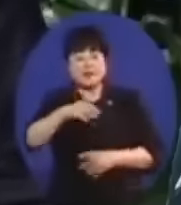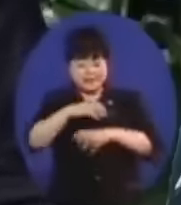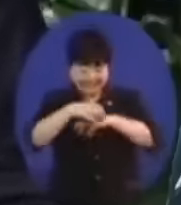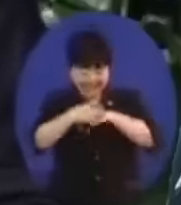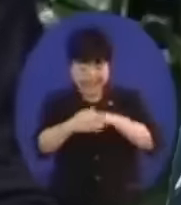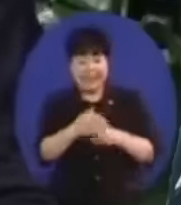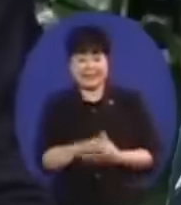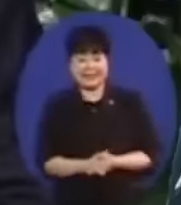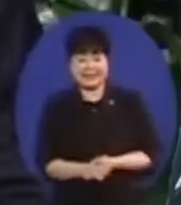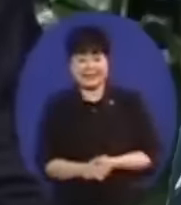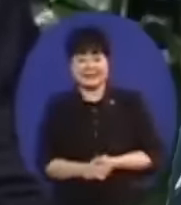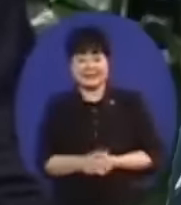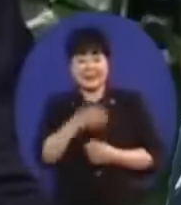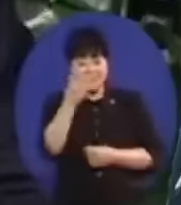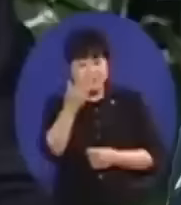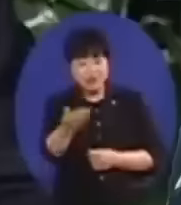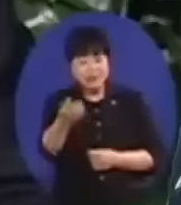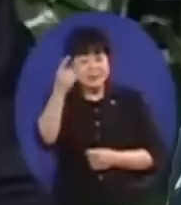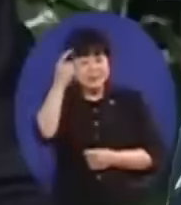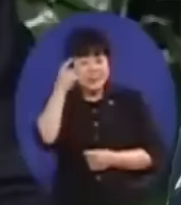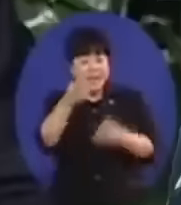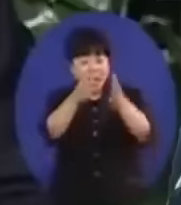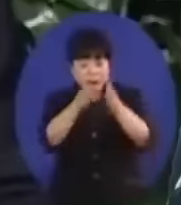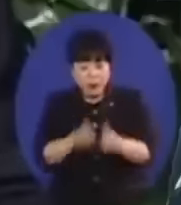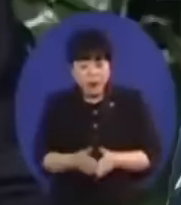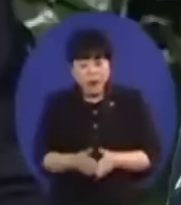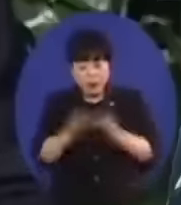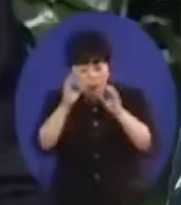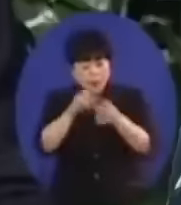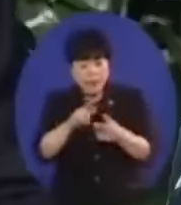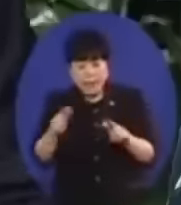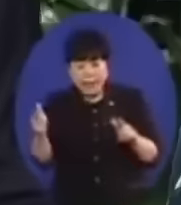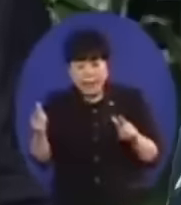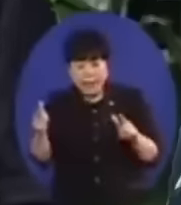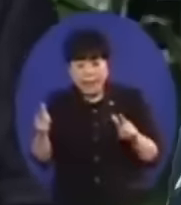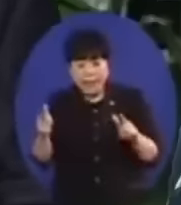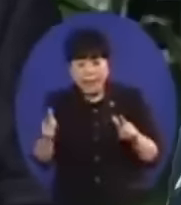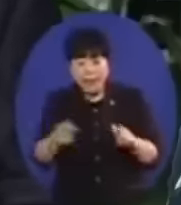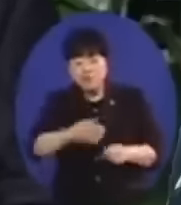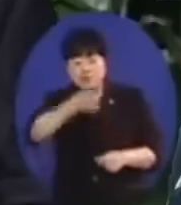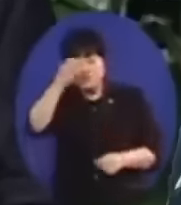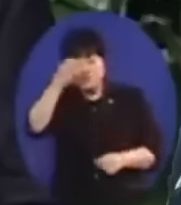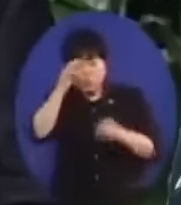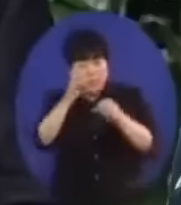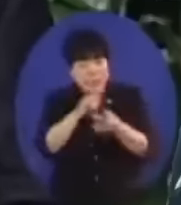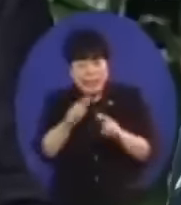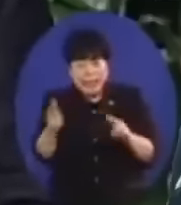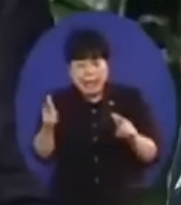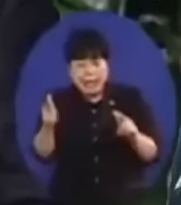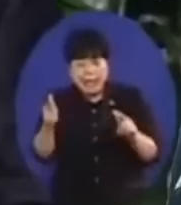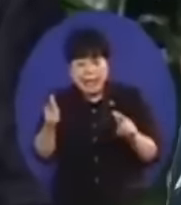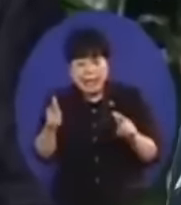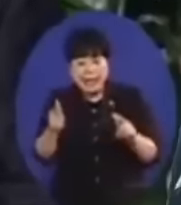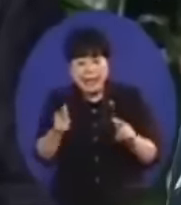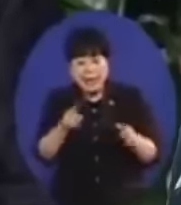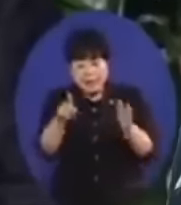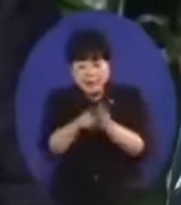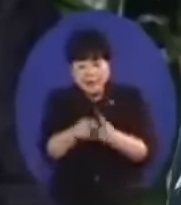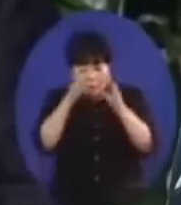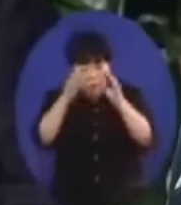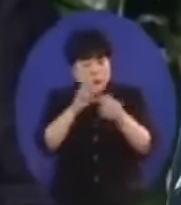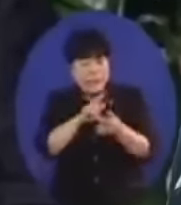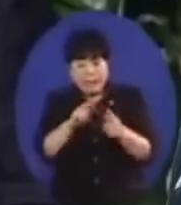것입니다. 여러분의 생각을 통하여 안 보이잖아요. 여러분의 꿈 안 보이잖아요. 여러분의 믿음